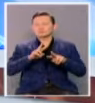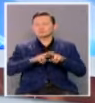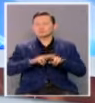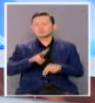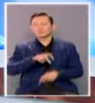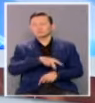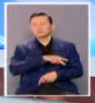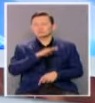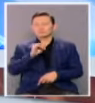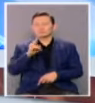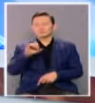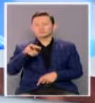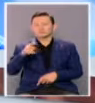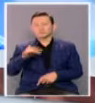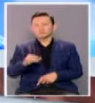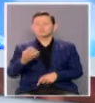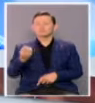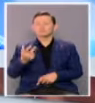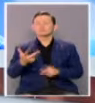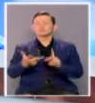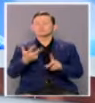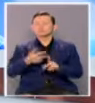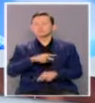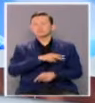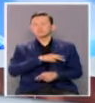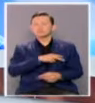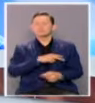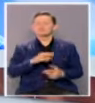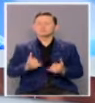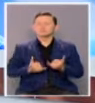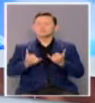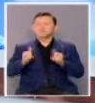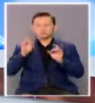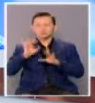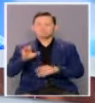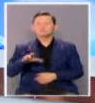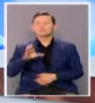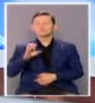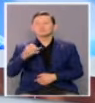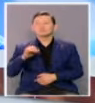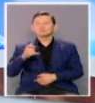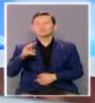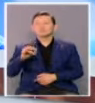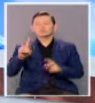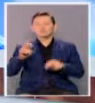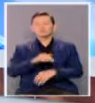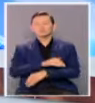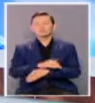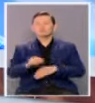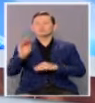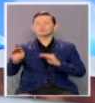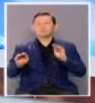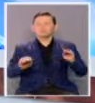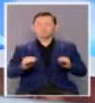егері Жақсығали Есенбаев пен үшінші дәрежелі Даңқ орденінің егері Сүйеуғали Ыбыраевтың есімдері көше атауларына